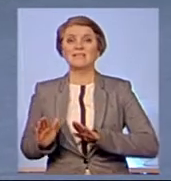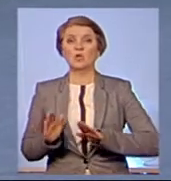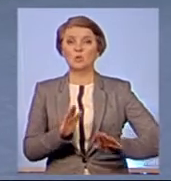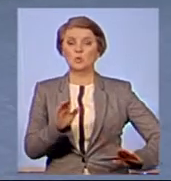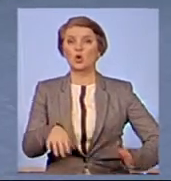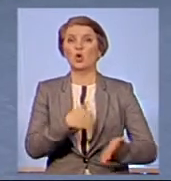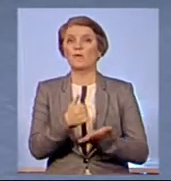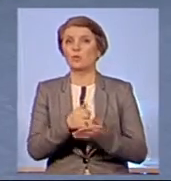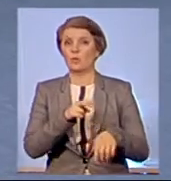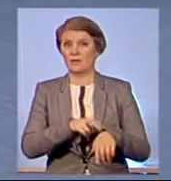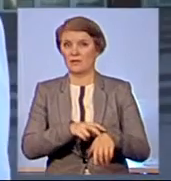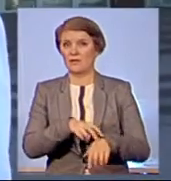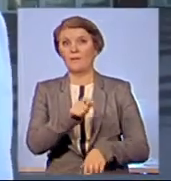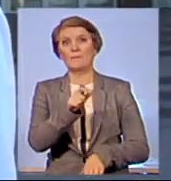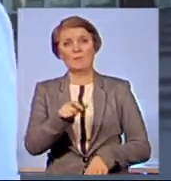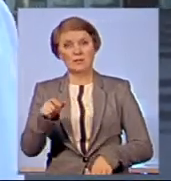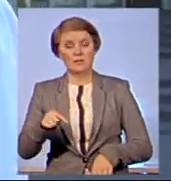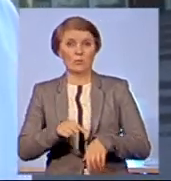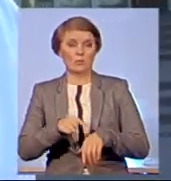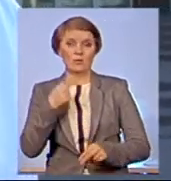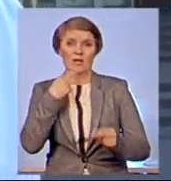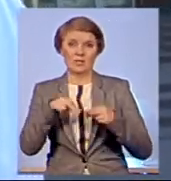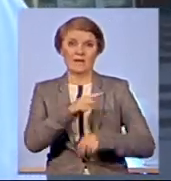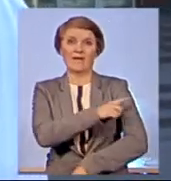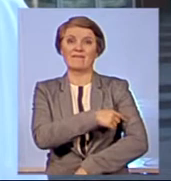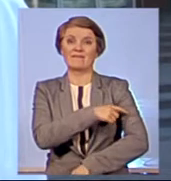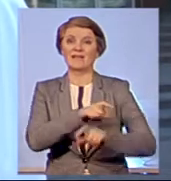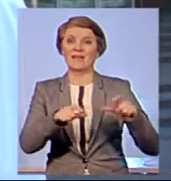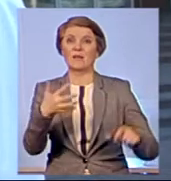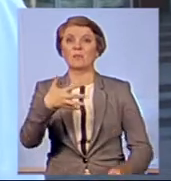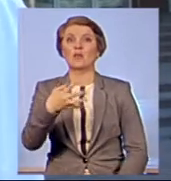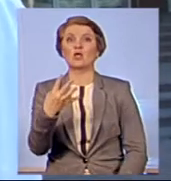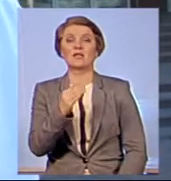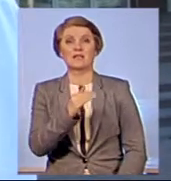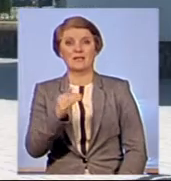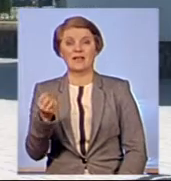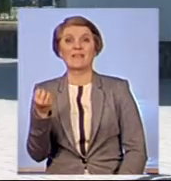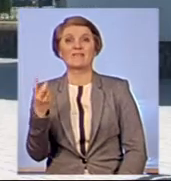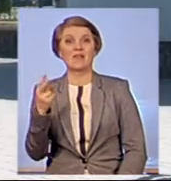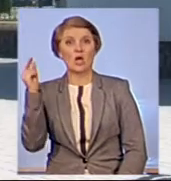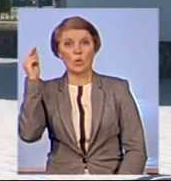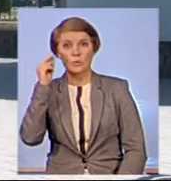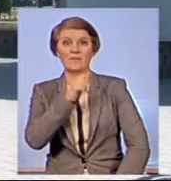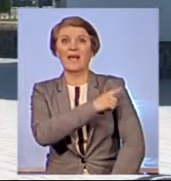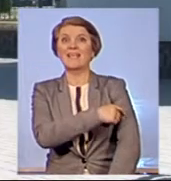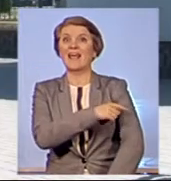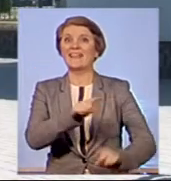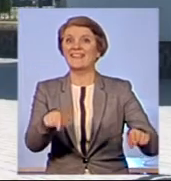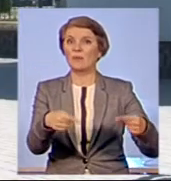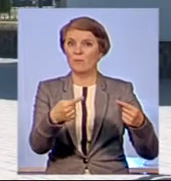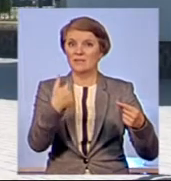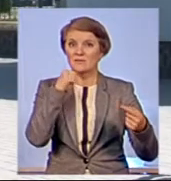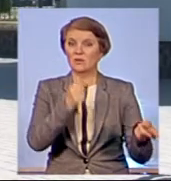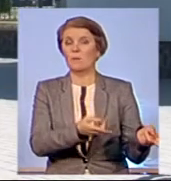Басараб. Нині пацієнти почуваються ліпше. В лікарні 54 дитини. 12 учнів, які були в реанімації, вчора перевели